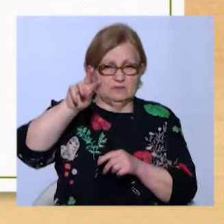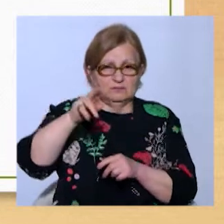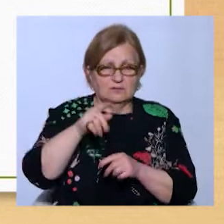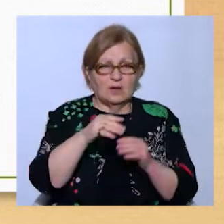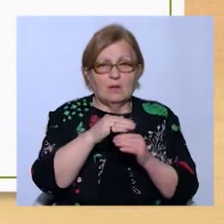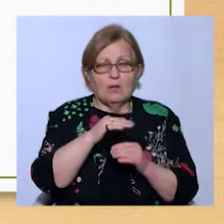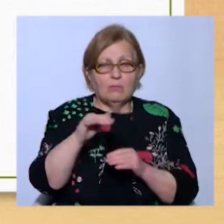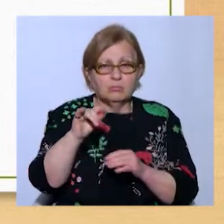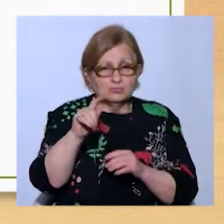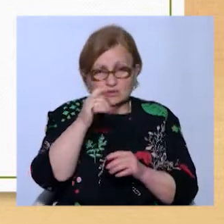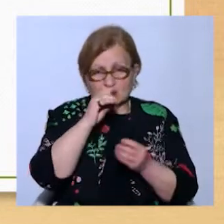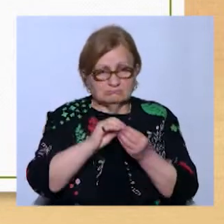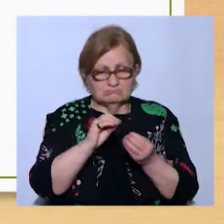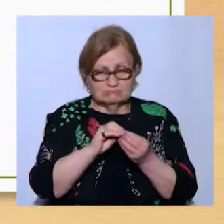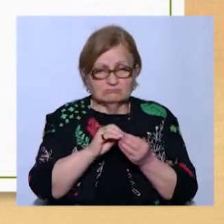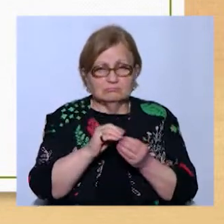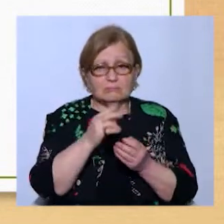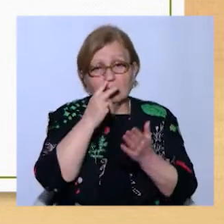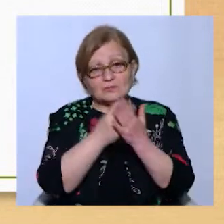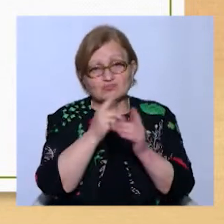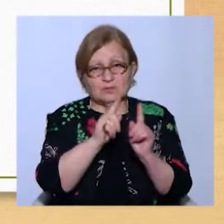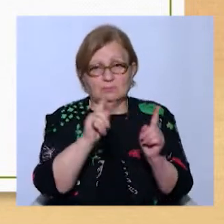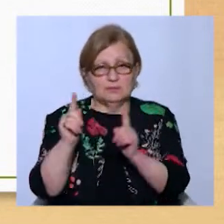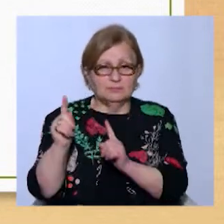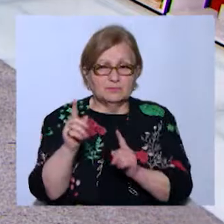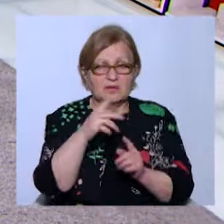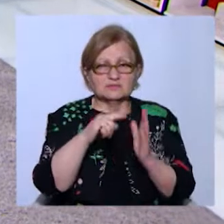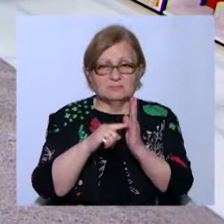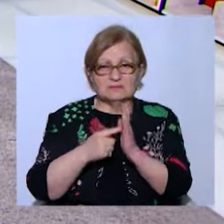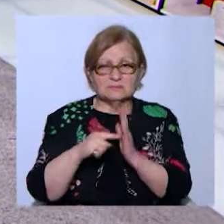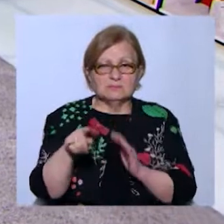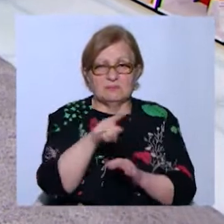ფუძე უცვლელი რჩება, ხოლო მაჩვენებლები ერთმანეთზე მრავლდება.